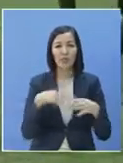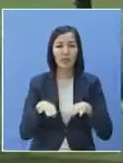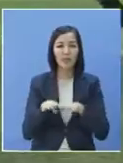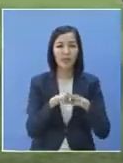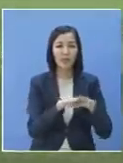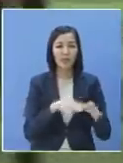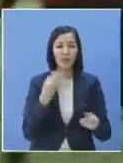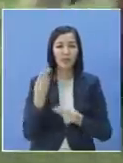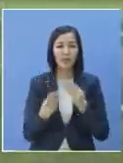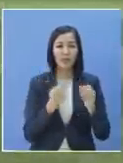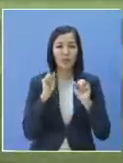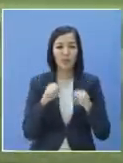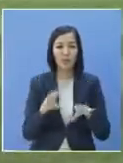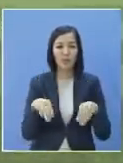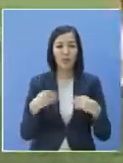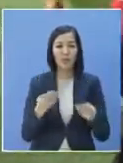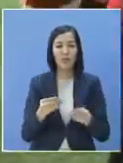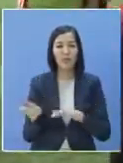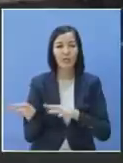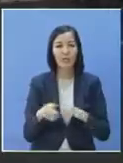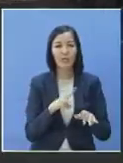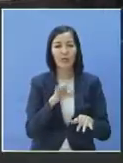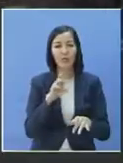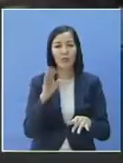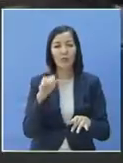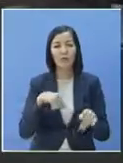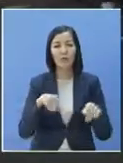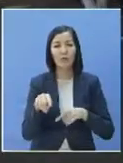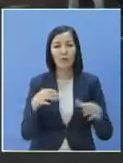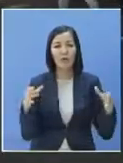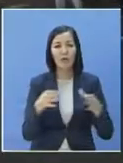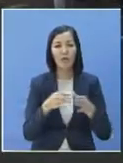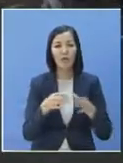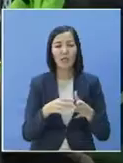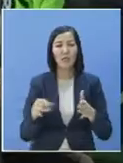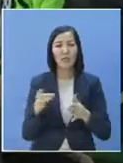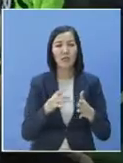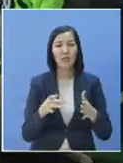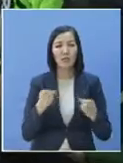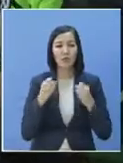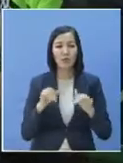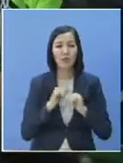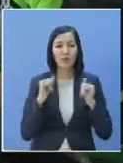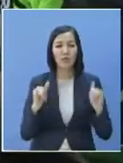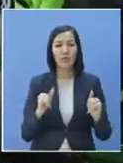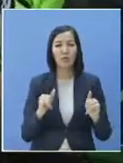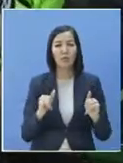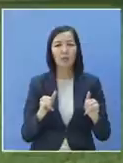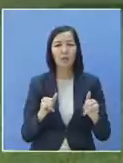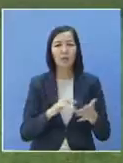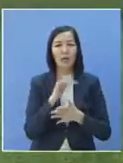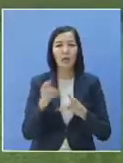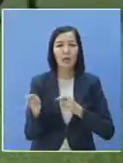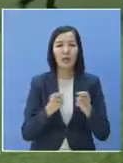бірге ойын ойнауға мүмкіндік берді. Шараны Море футбол ұйымдастыру комитеті мен республикалық спортты дамыту қоры сондай-ақ қала